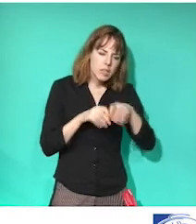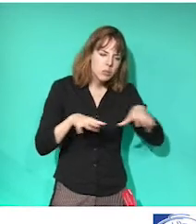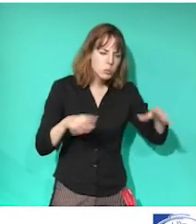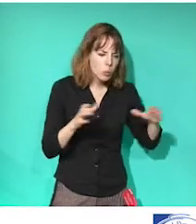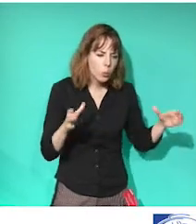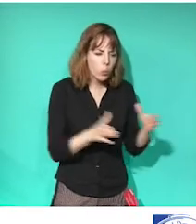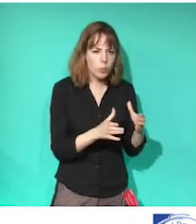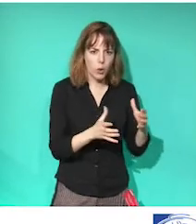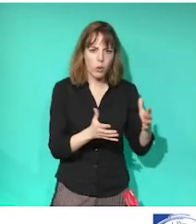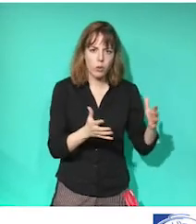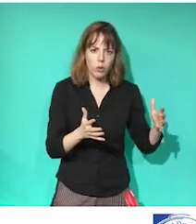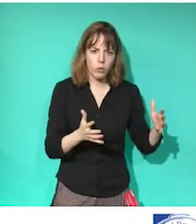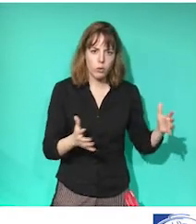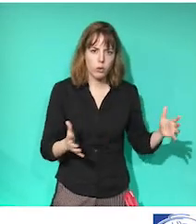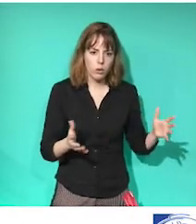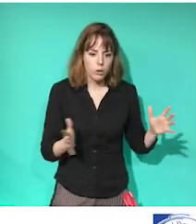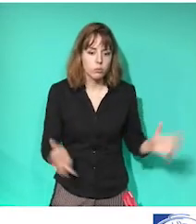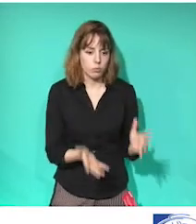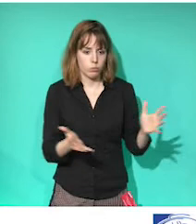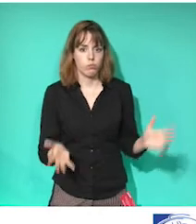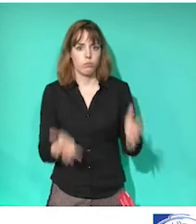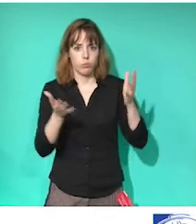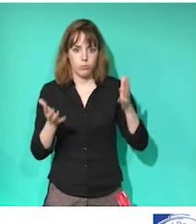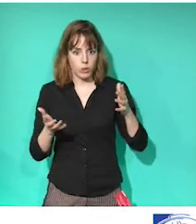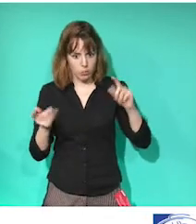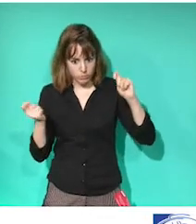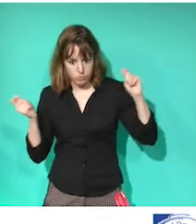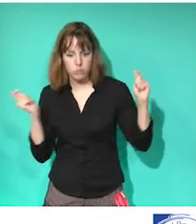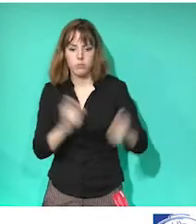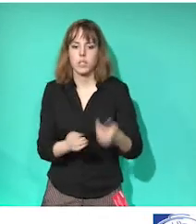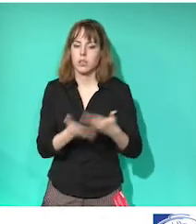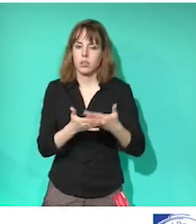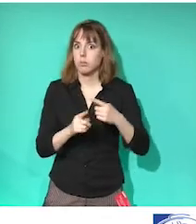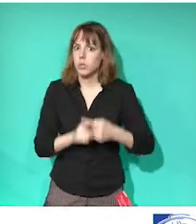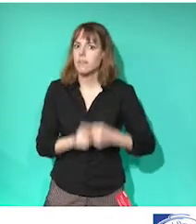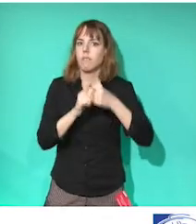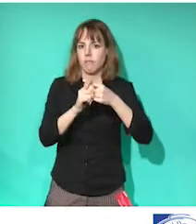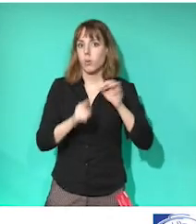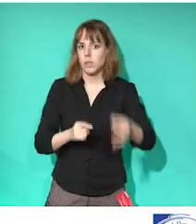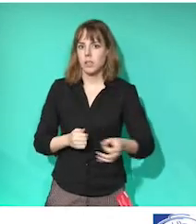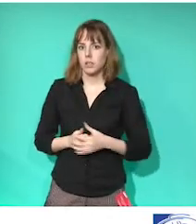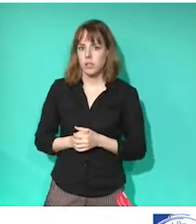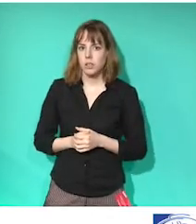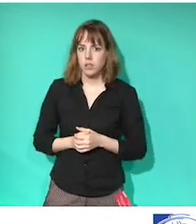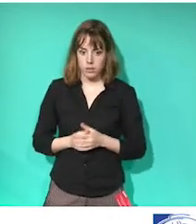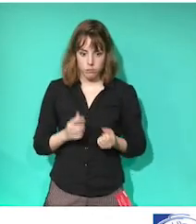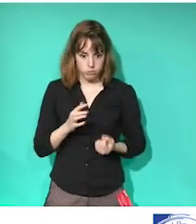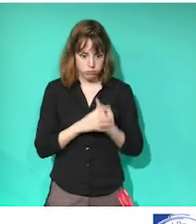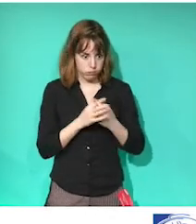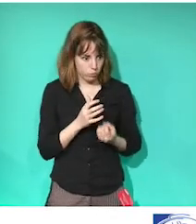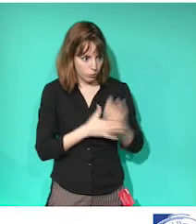ont poussé au cours des dernières années, donc il se passe quelque chose dans cette société qui est extrêmement encourageant. Beaucoup de réseaux ont poussé. Tous ces